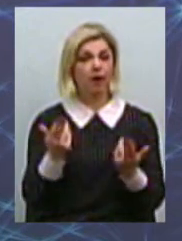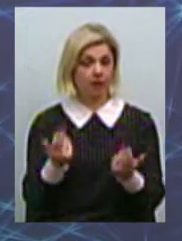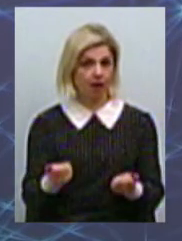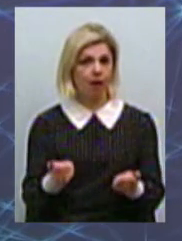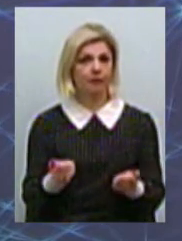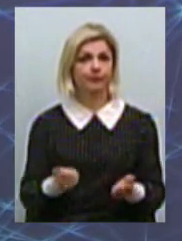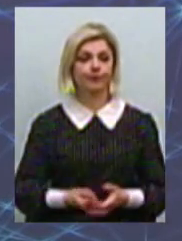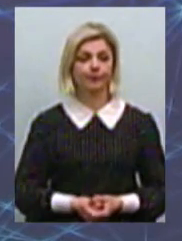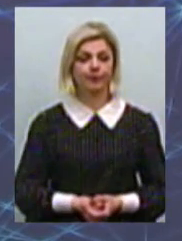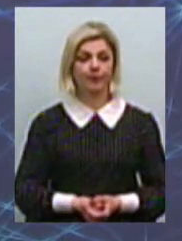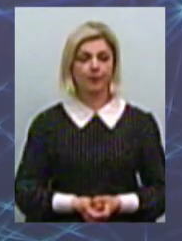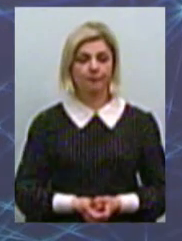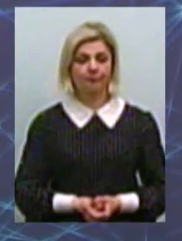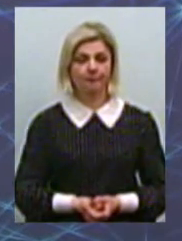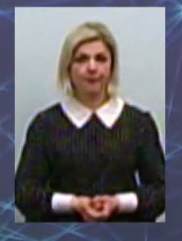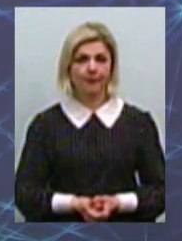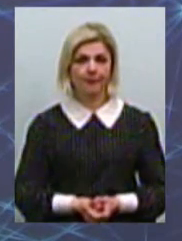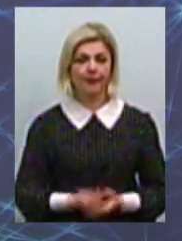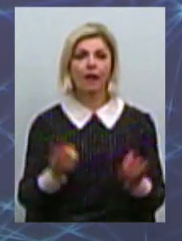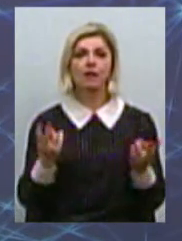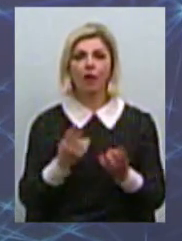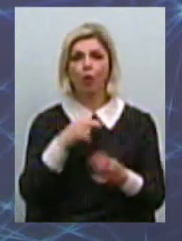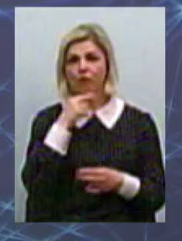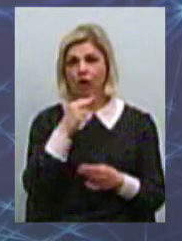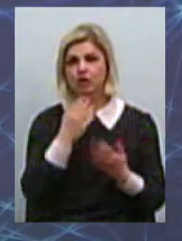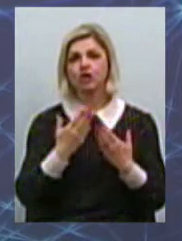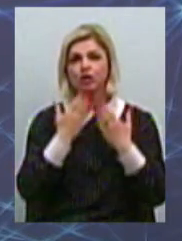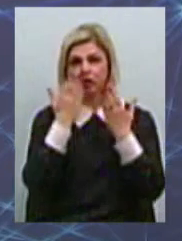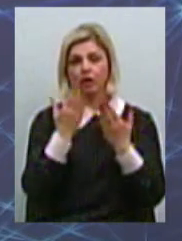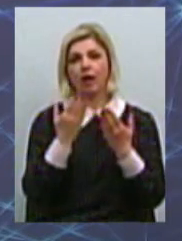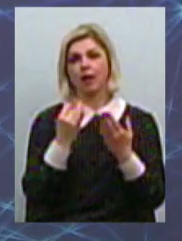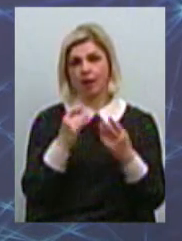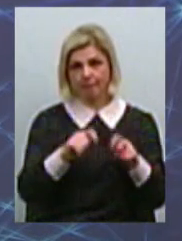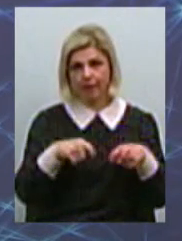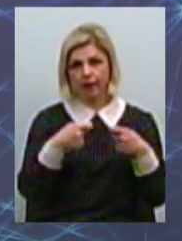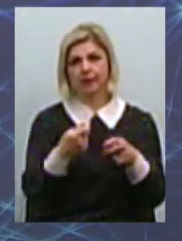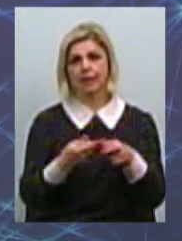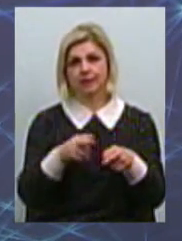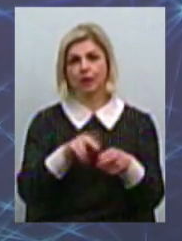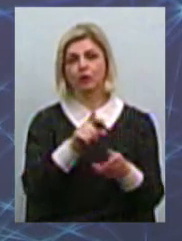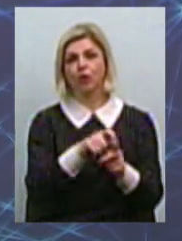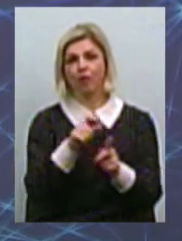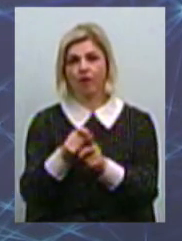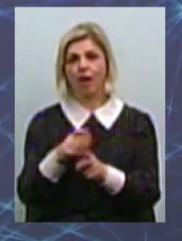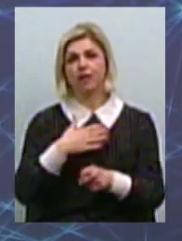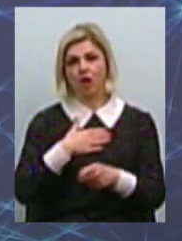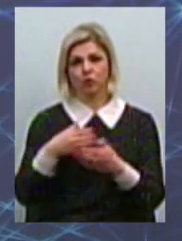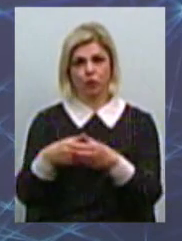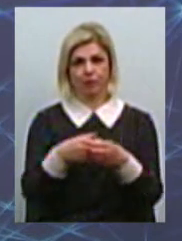Просто-напросто потрібно уважно перечитати, донести ці слова до нашого